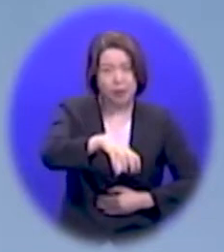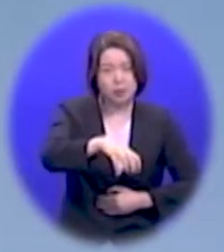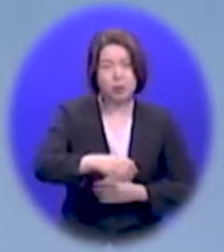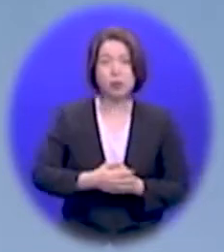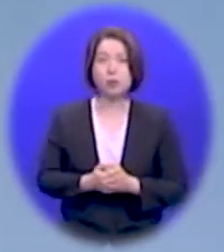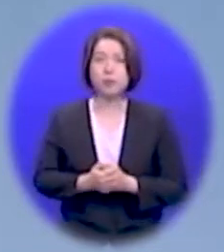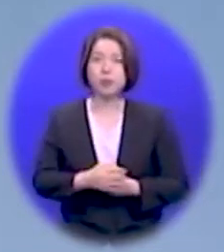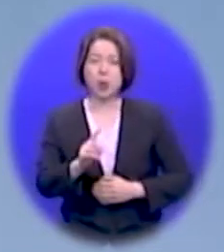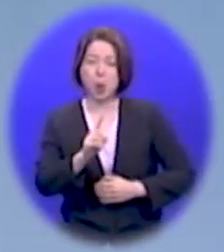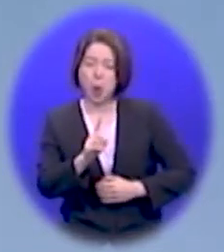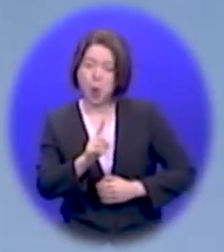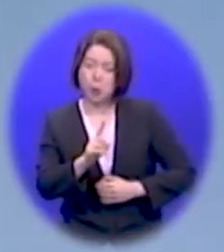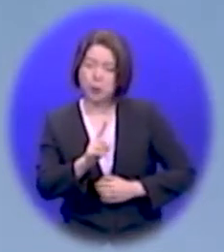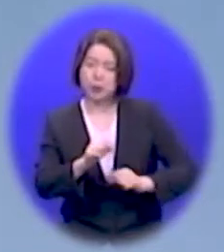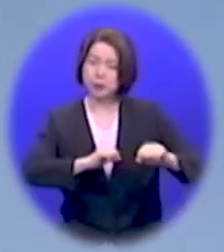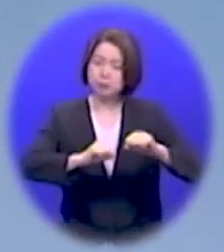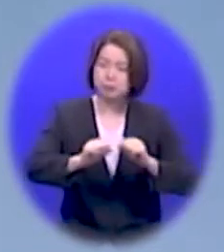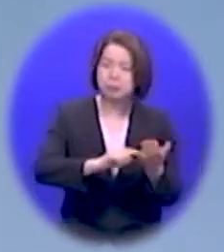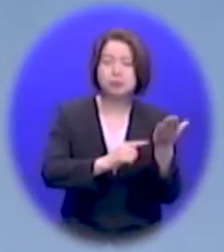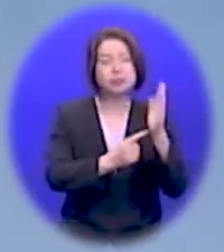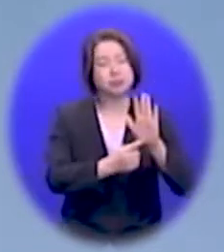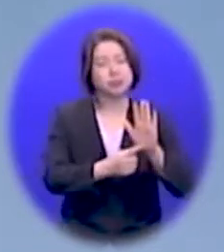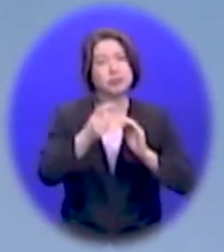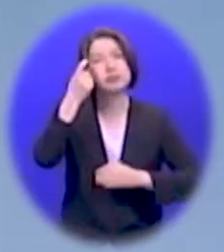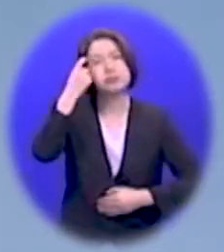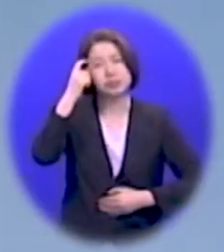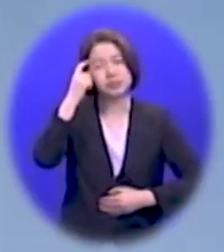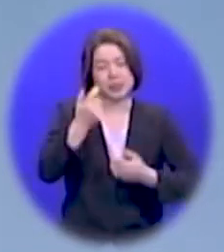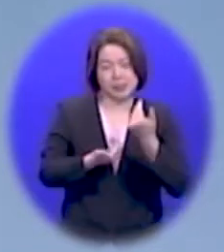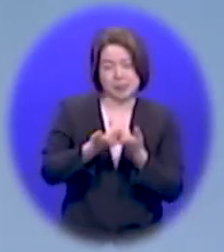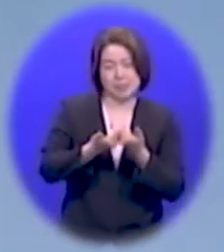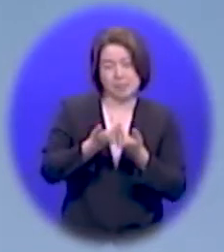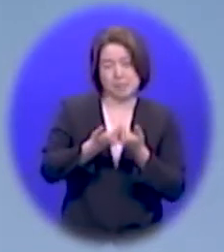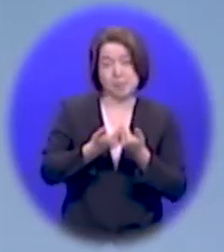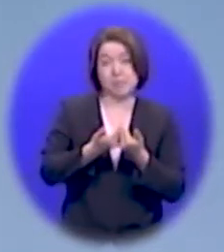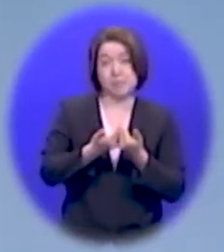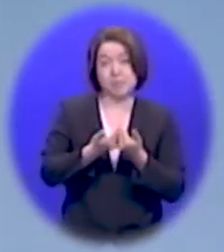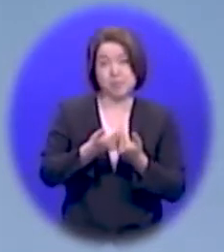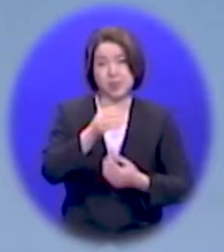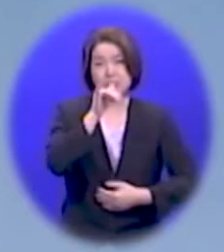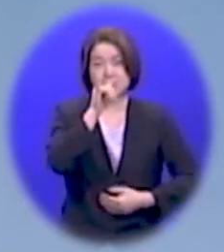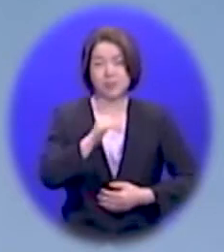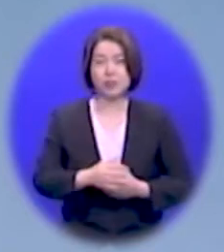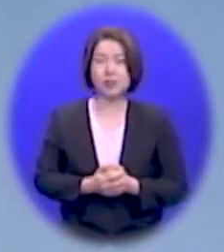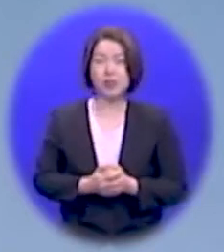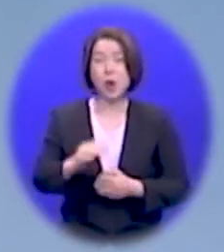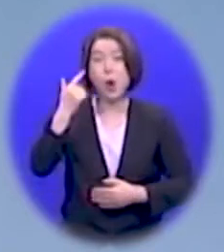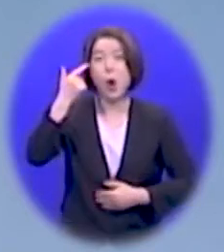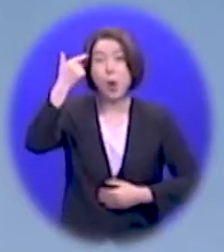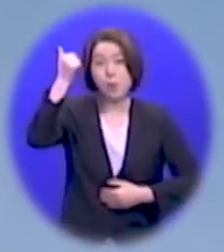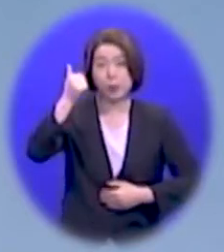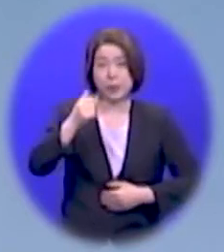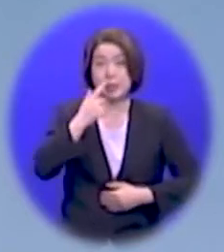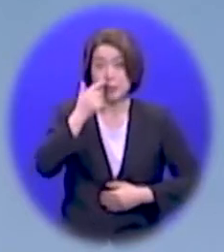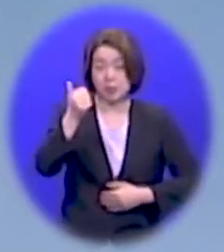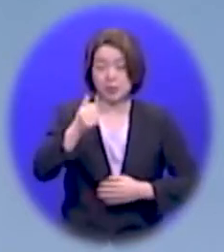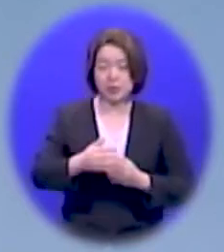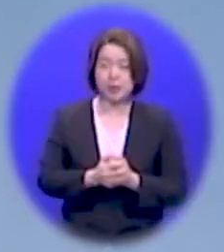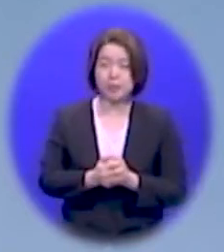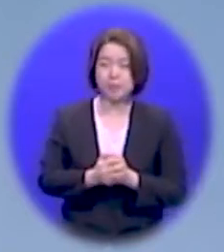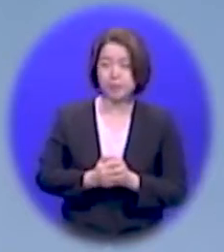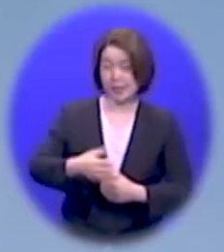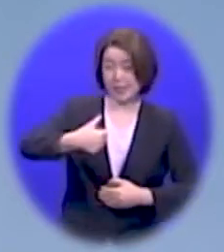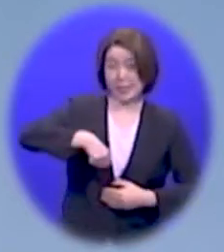대응을 해야 될지 아 그런 갈등을 가지고 있을 때 그 목사님이 신 아버님이 그